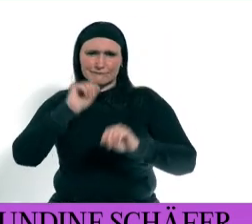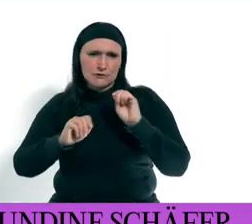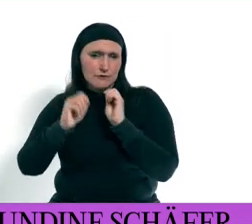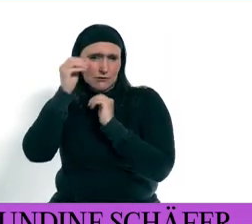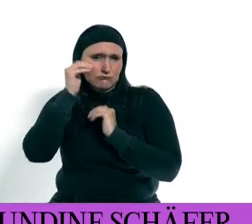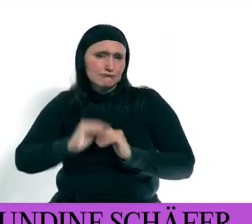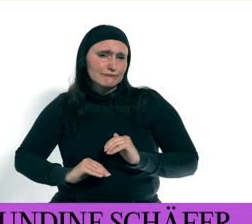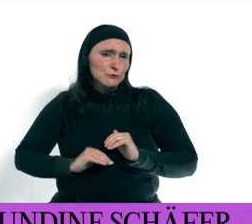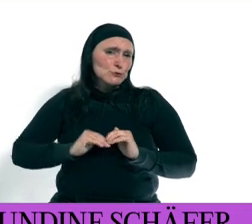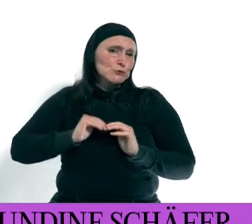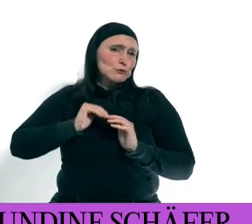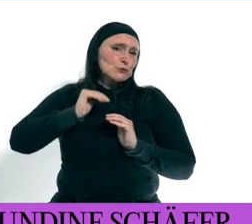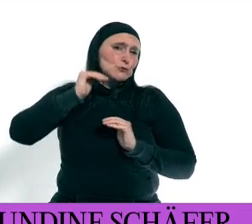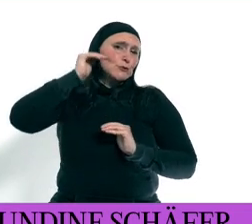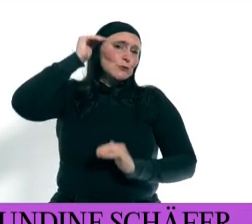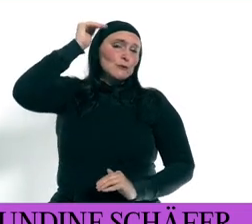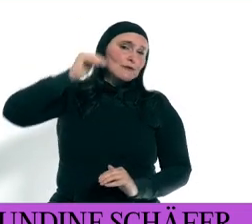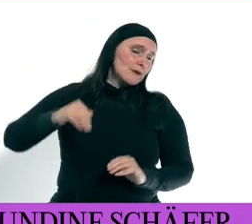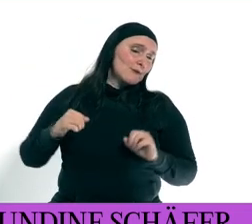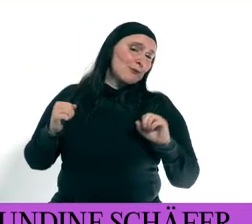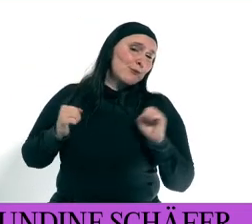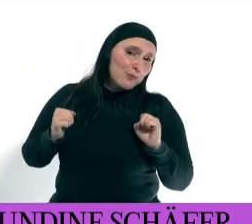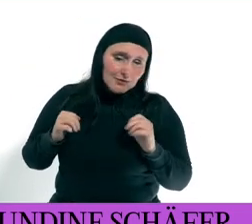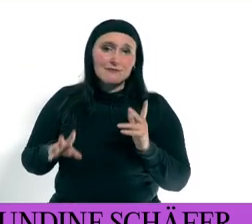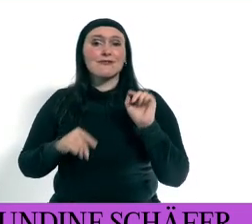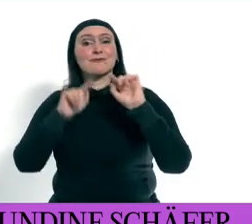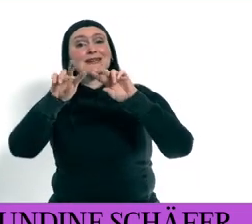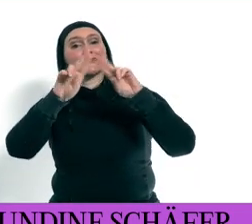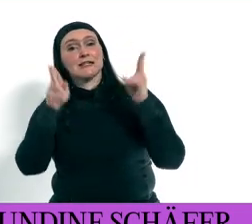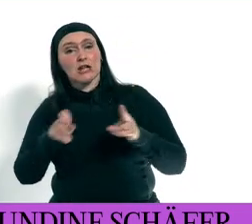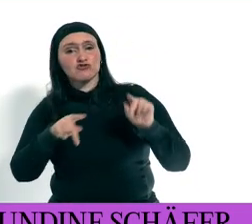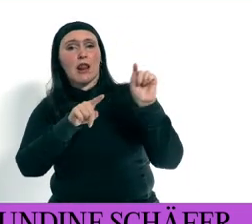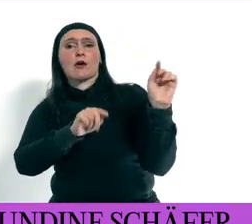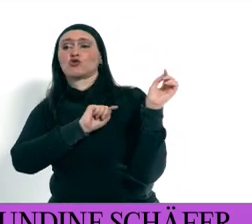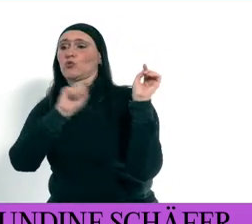der Nachbarschaft. Die Leute wollen mehr Workshops.